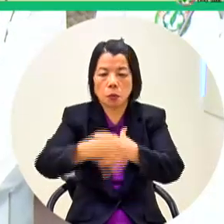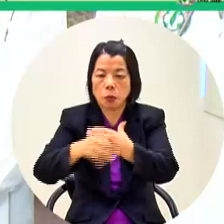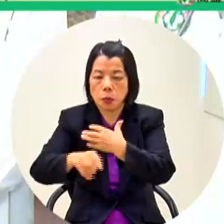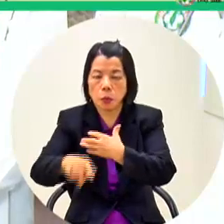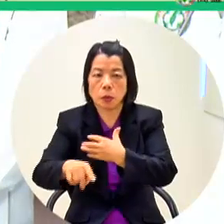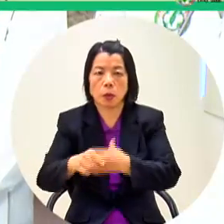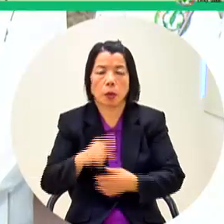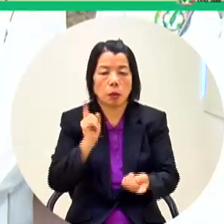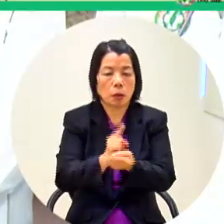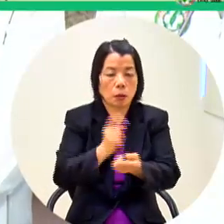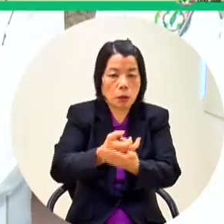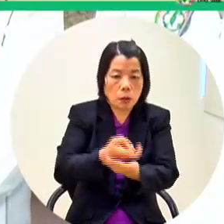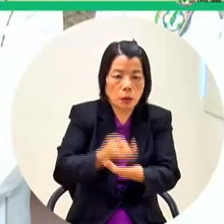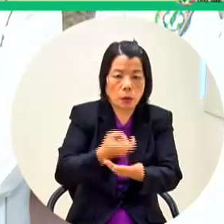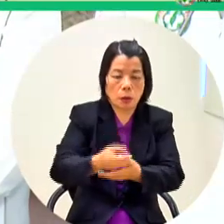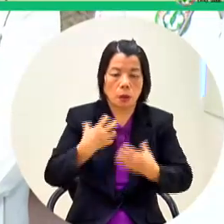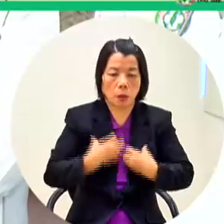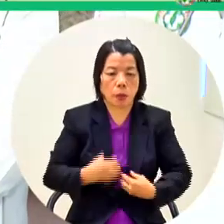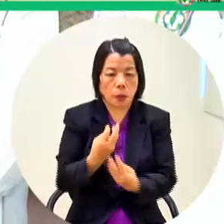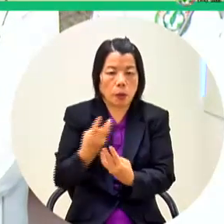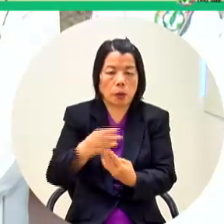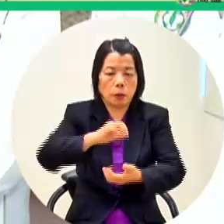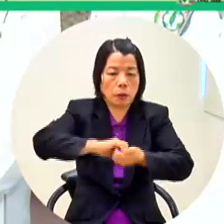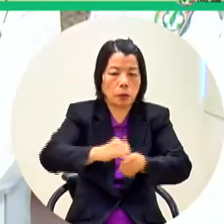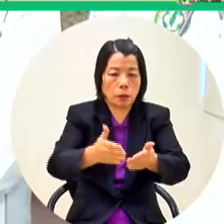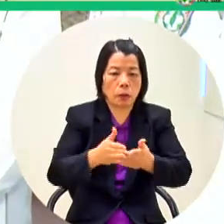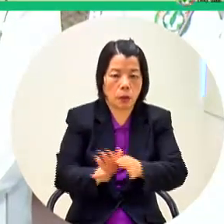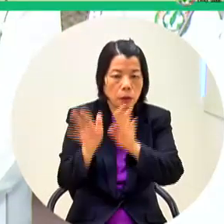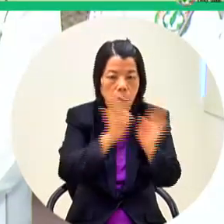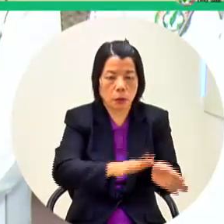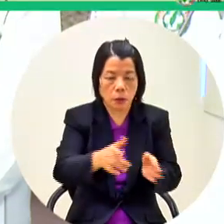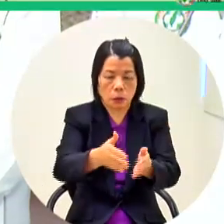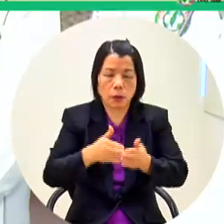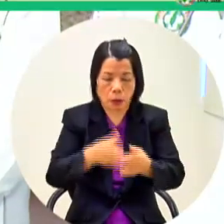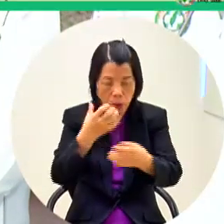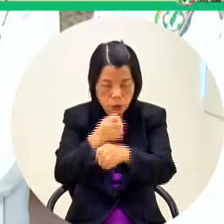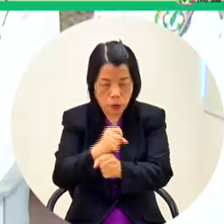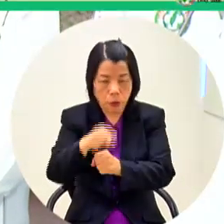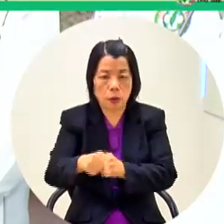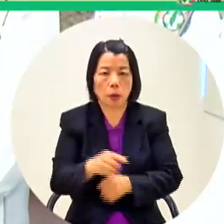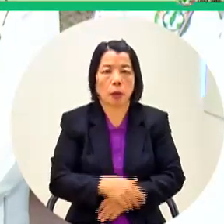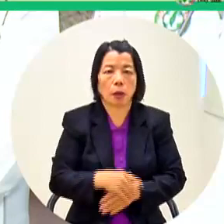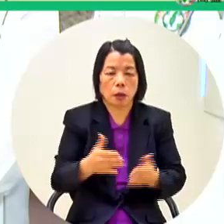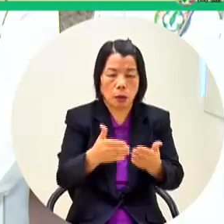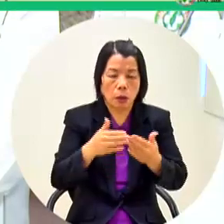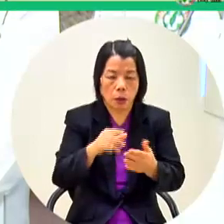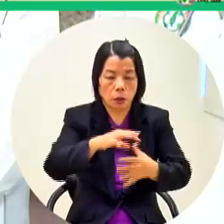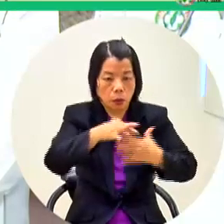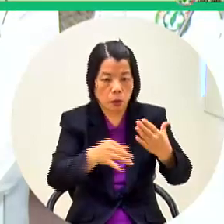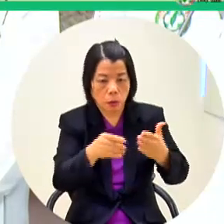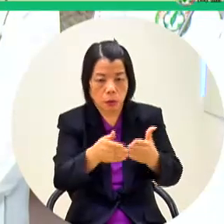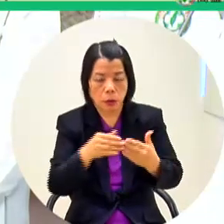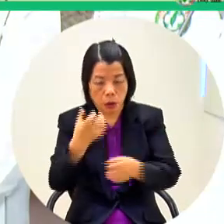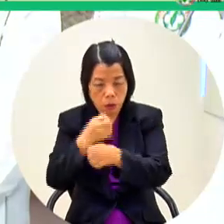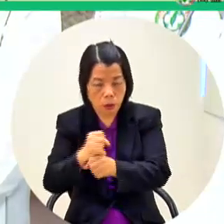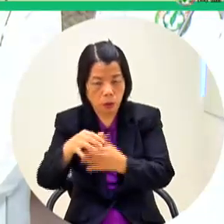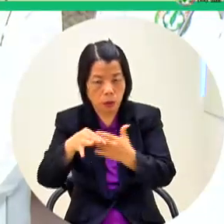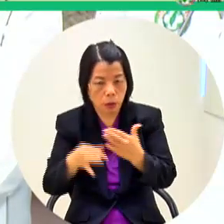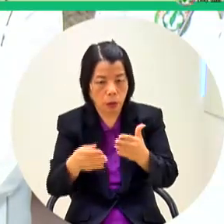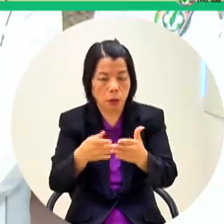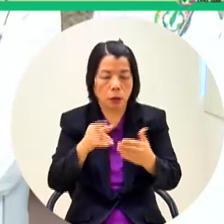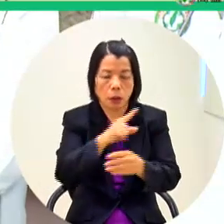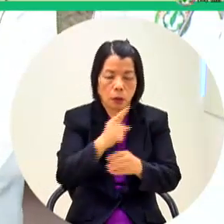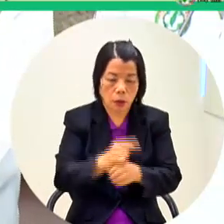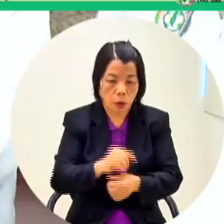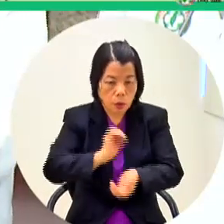殊严重传染肺炎有一定的症状，需要检测，有临床条件，有检验条件，有流行病学条件，